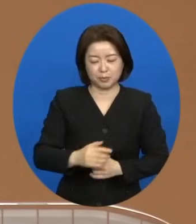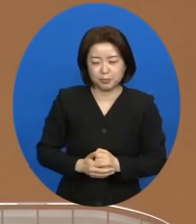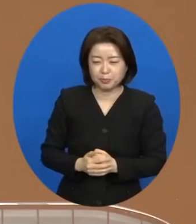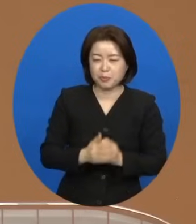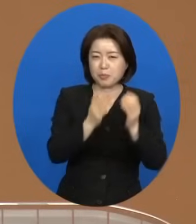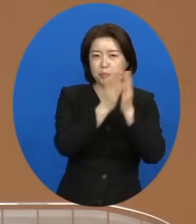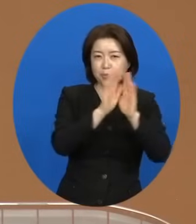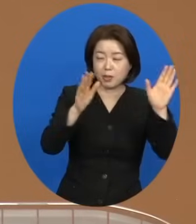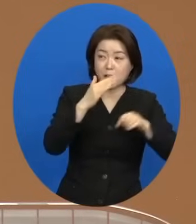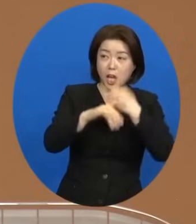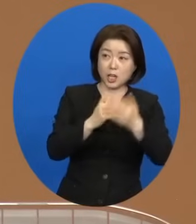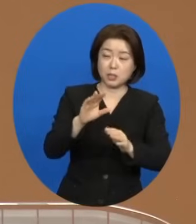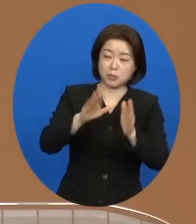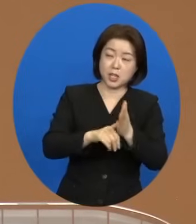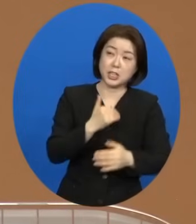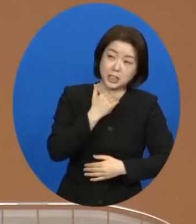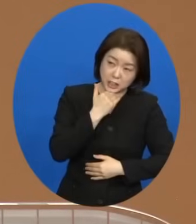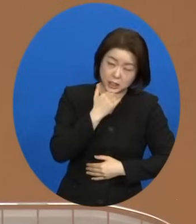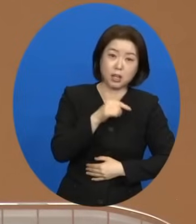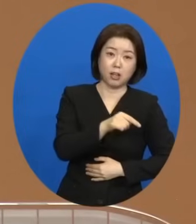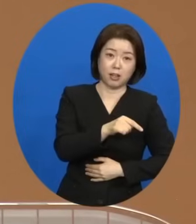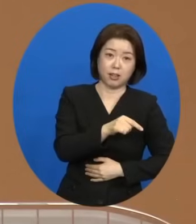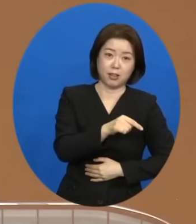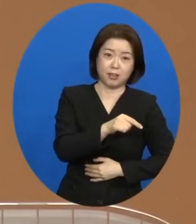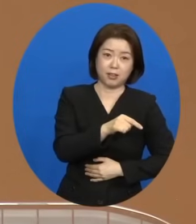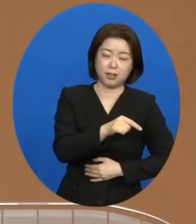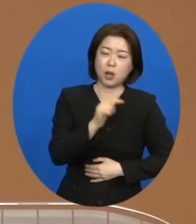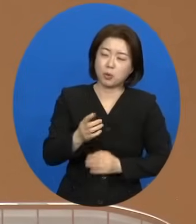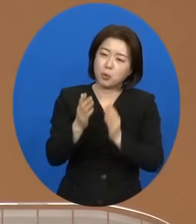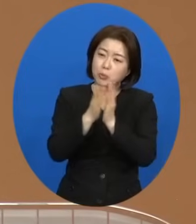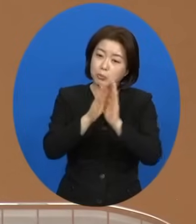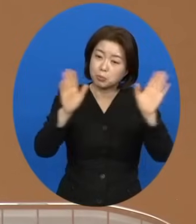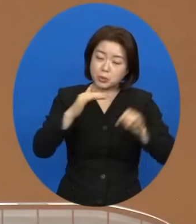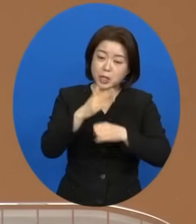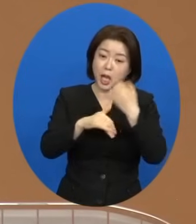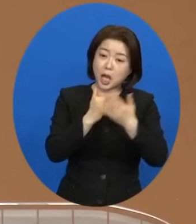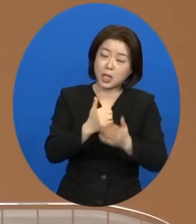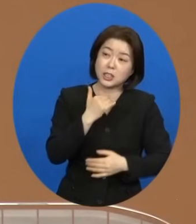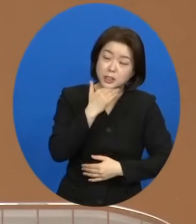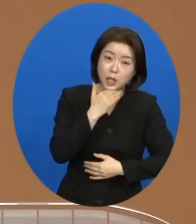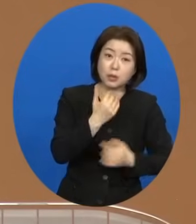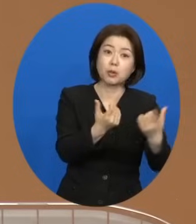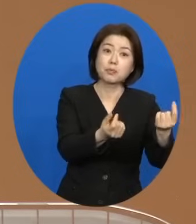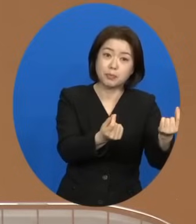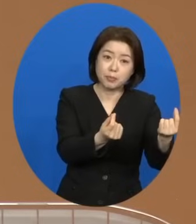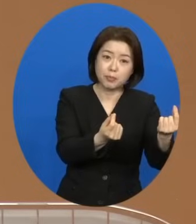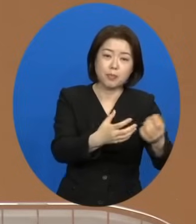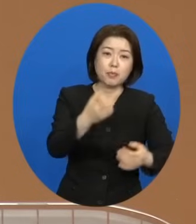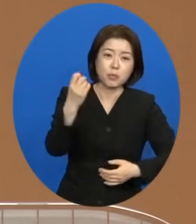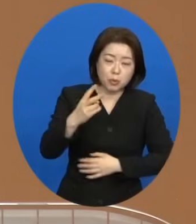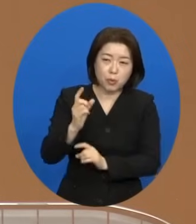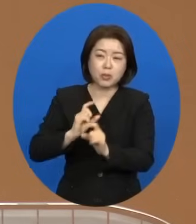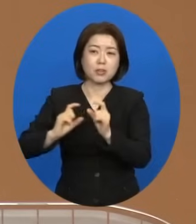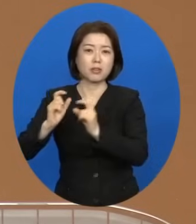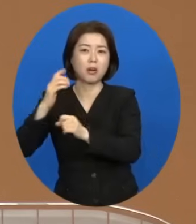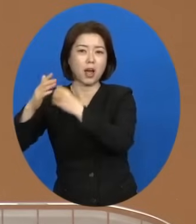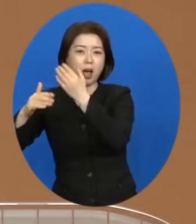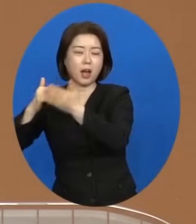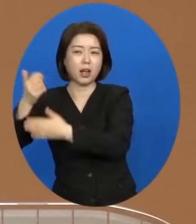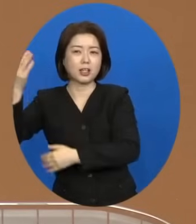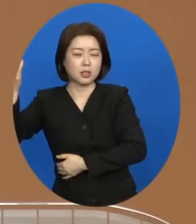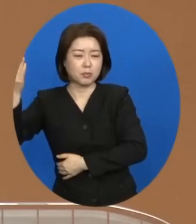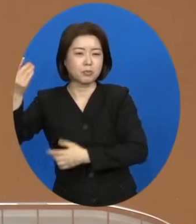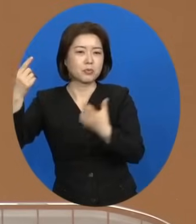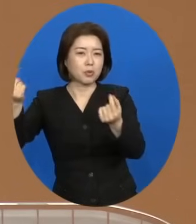기다리면서 자신이 이렇게 기다리고 있었는데요 모세가 하나님을 기다린 것도 맞지만 누가 기다렸습니까 하나님이